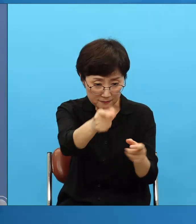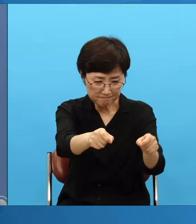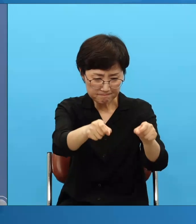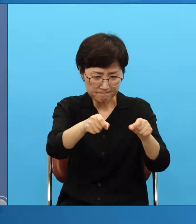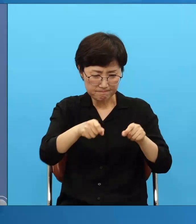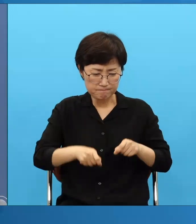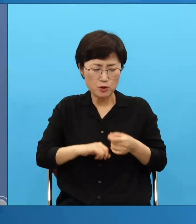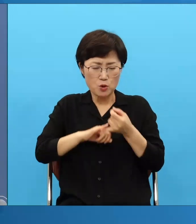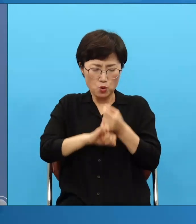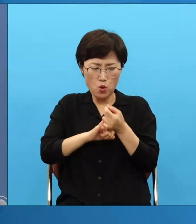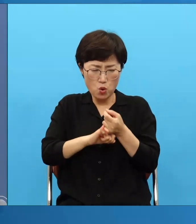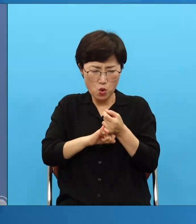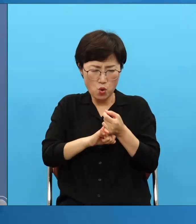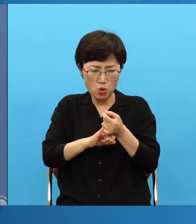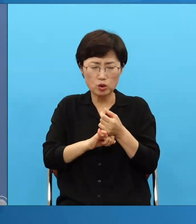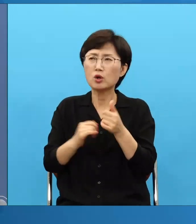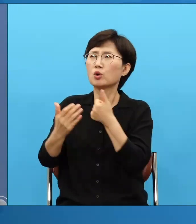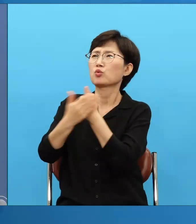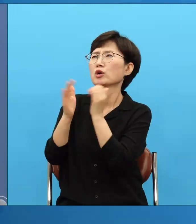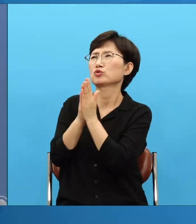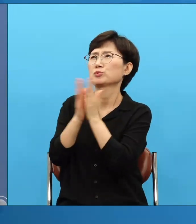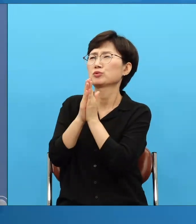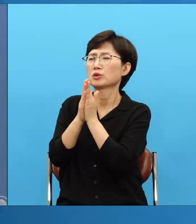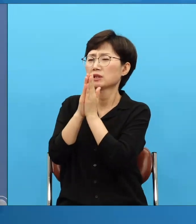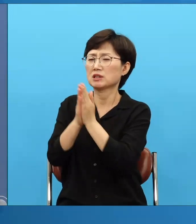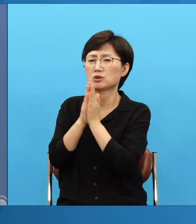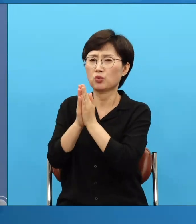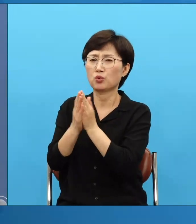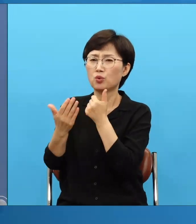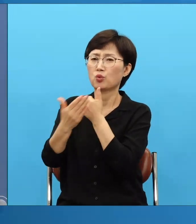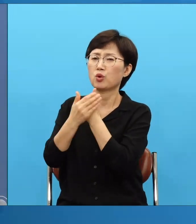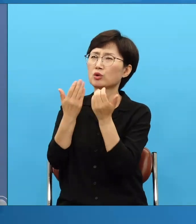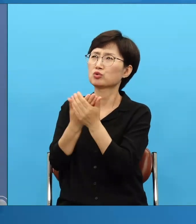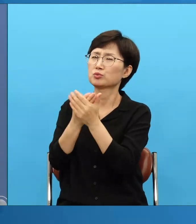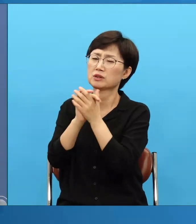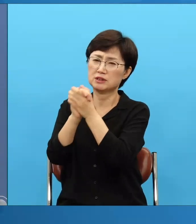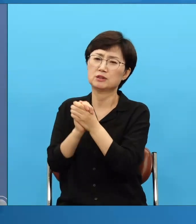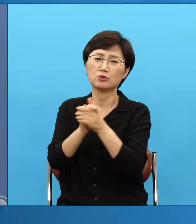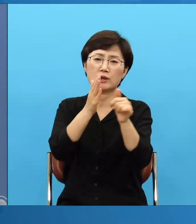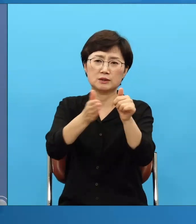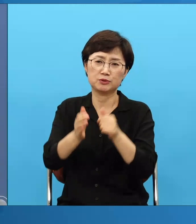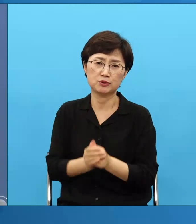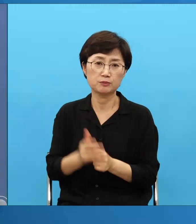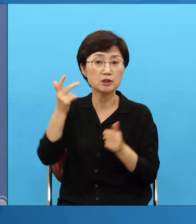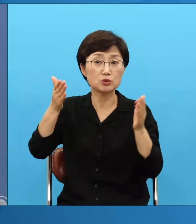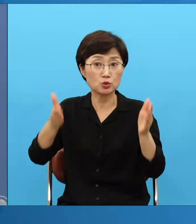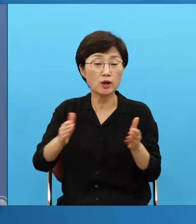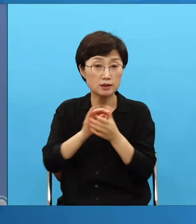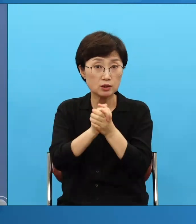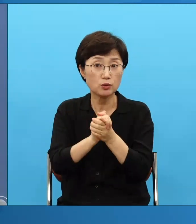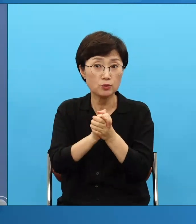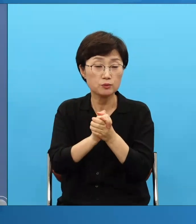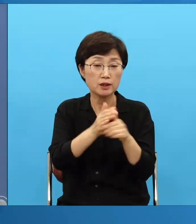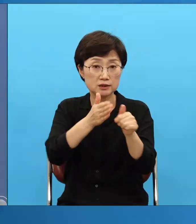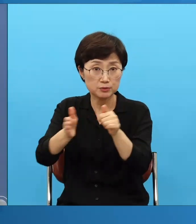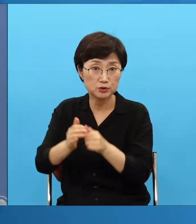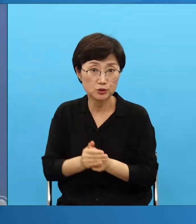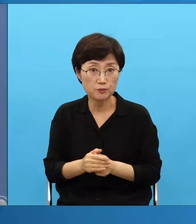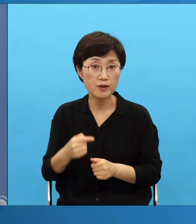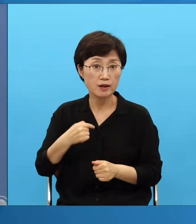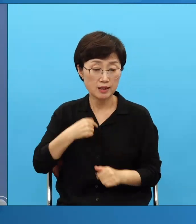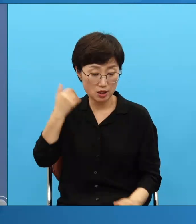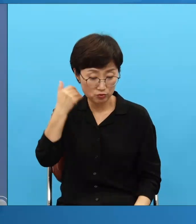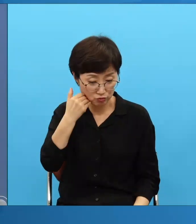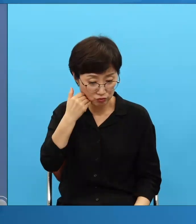the blessings and the answers that Priscilla and her husband received, you have to absolutely discover and find 이번 as well. 주간의 기도입니다. This is the prayer for this week. 여러분은